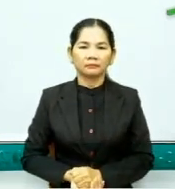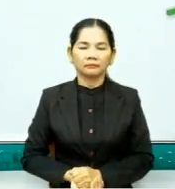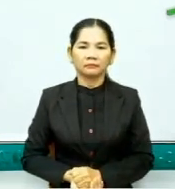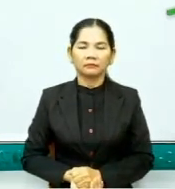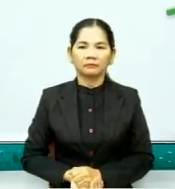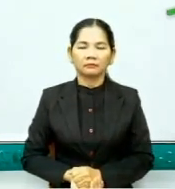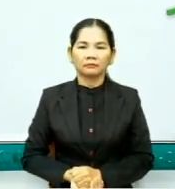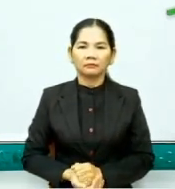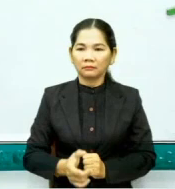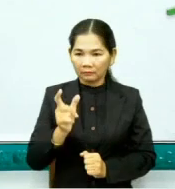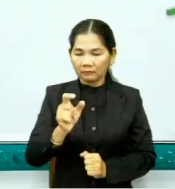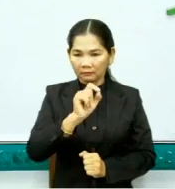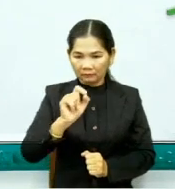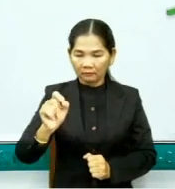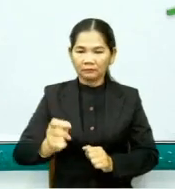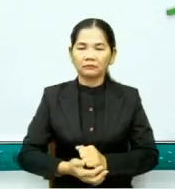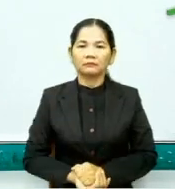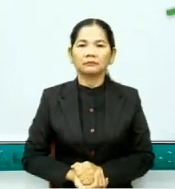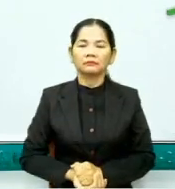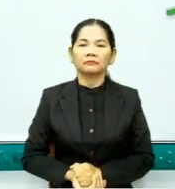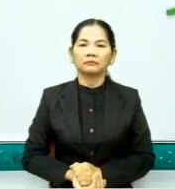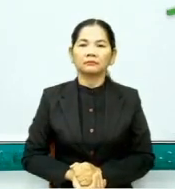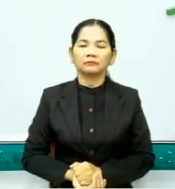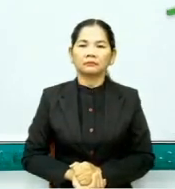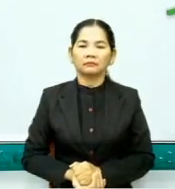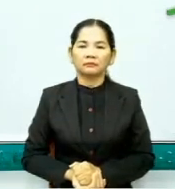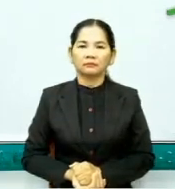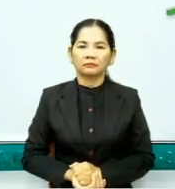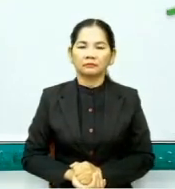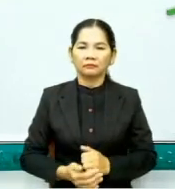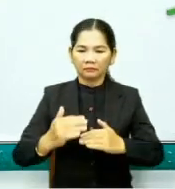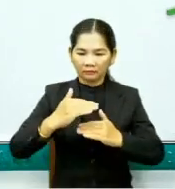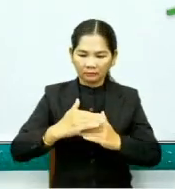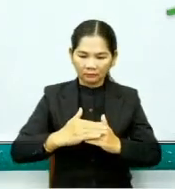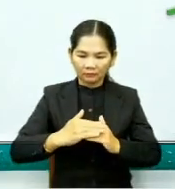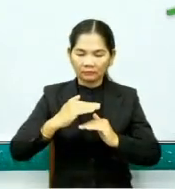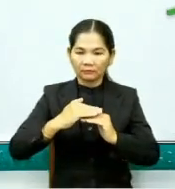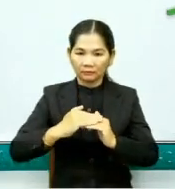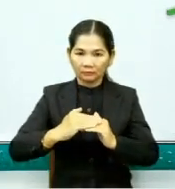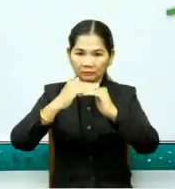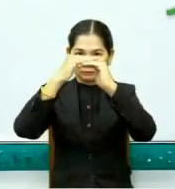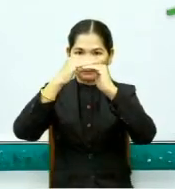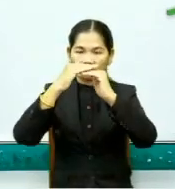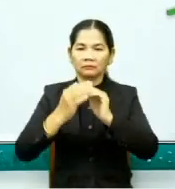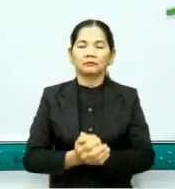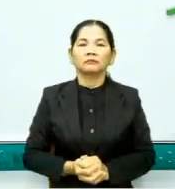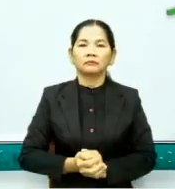chà đọc lìa sẽ xế lớp cầm pô